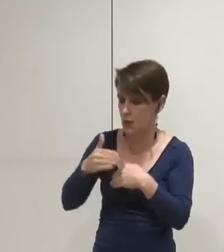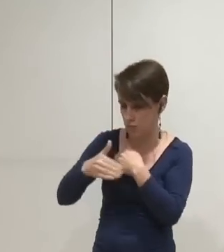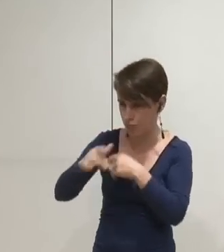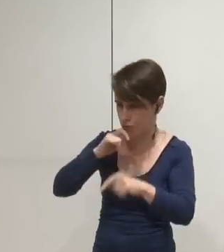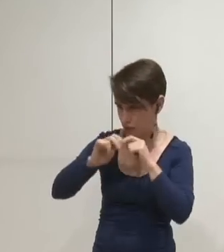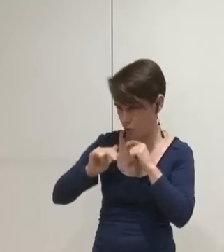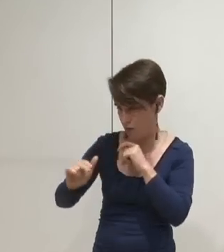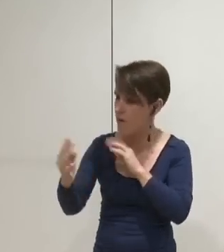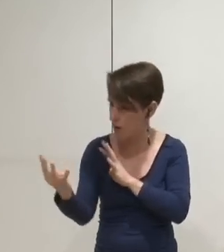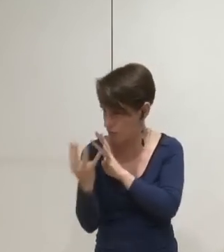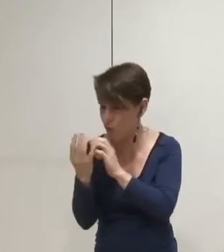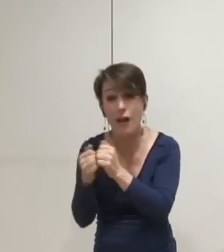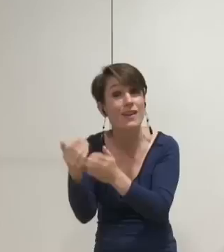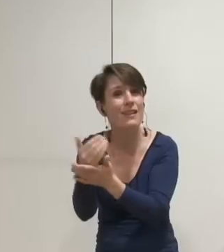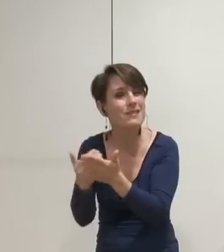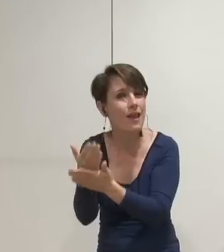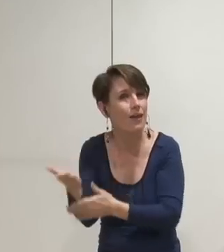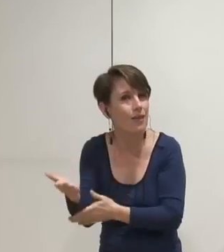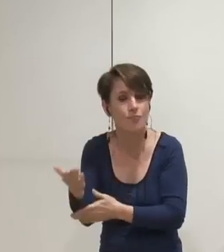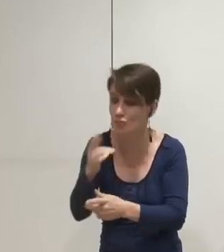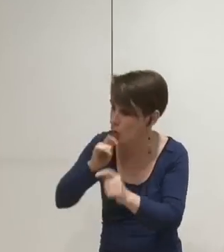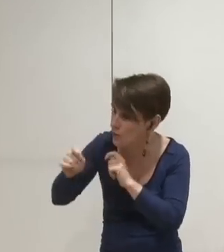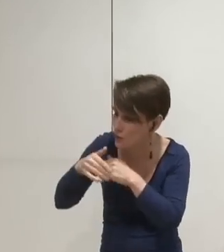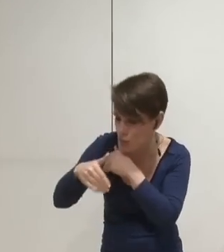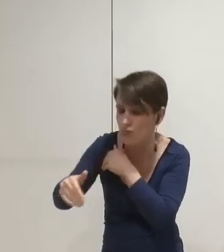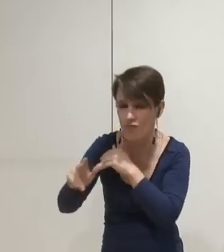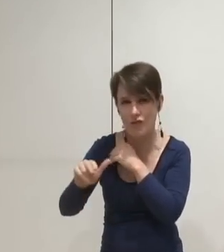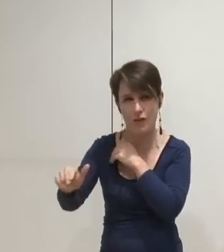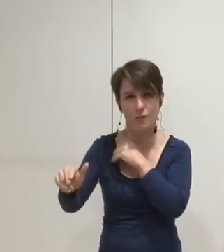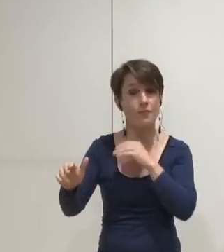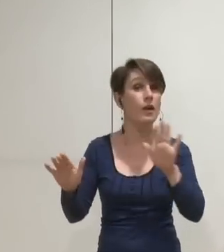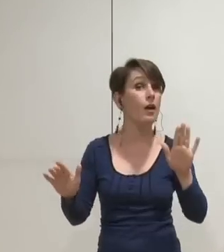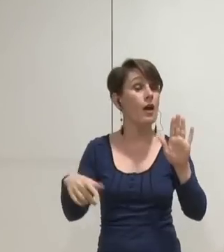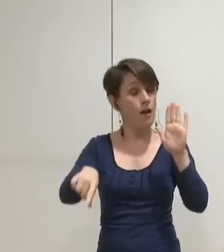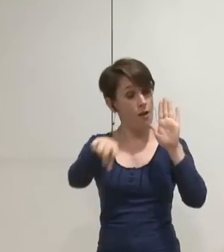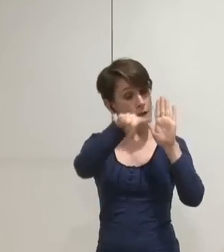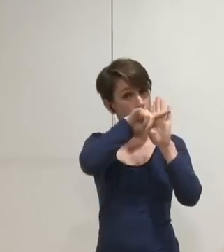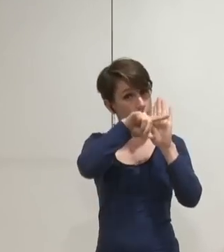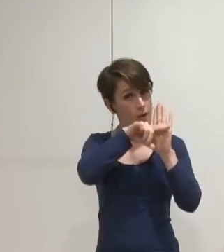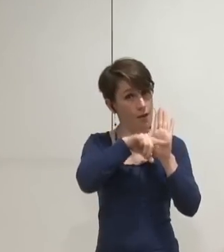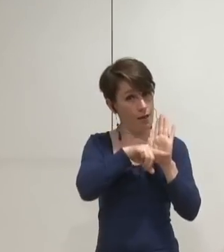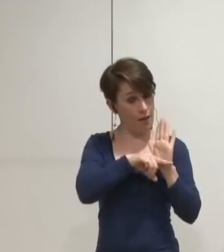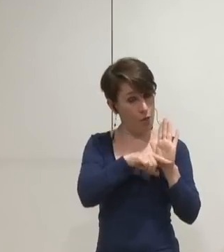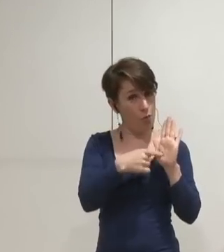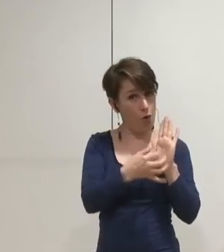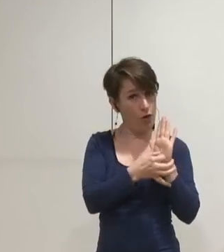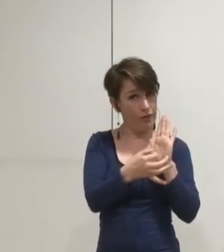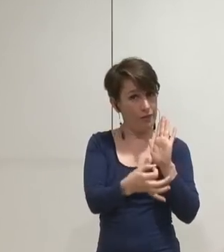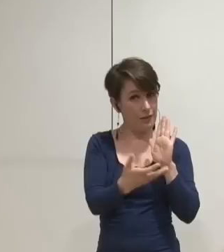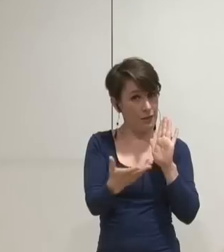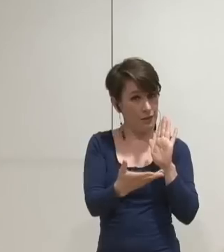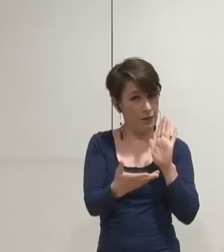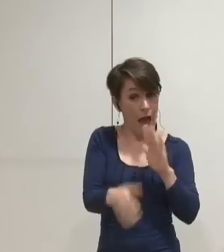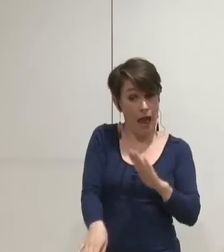les différents scénarios encore possibles rappelons que règlementairement à partir de ce